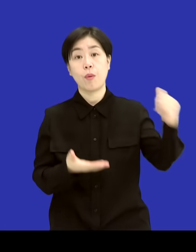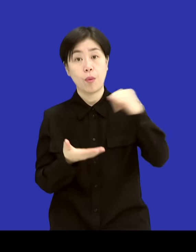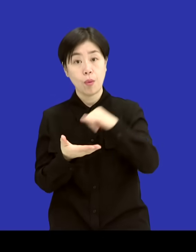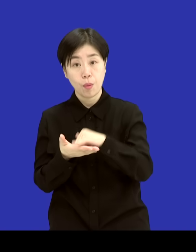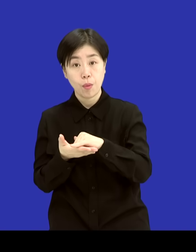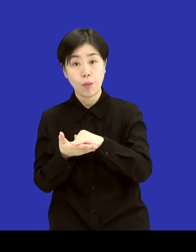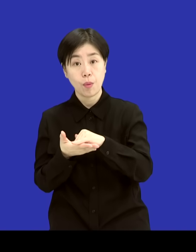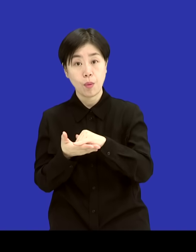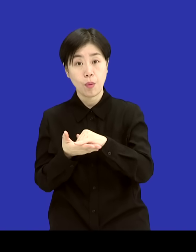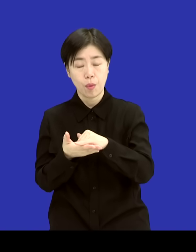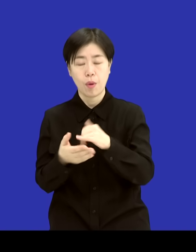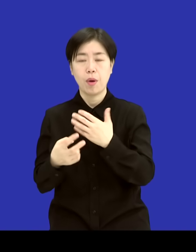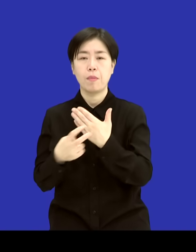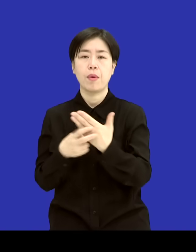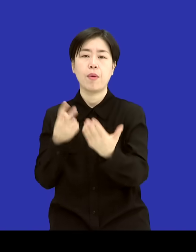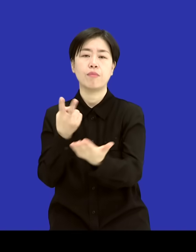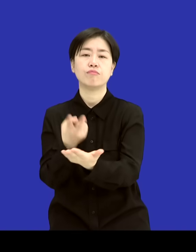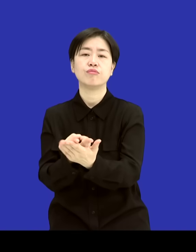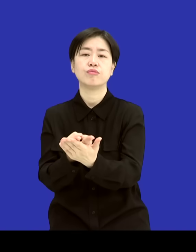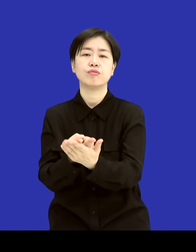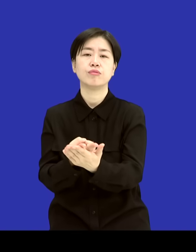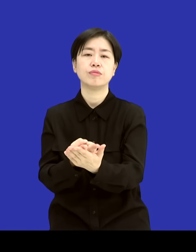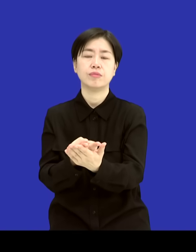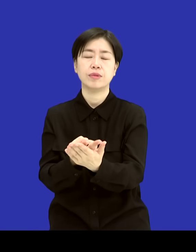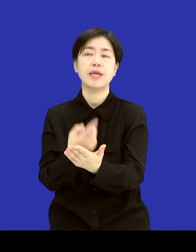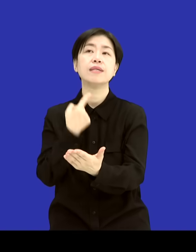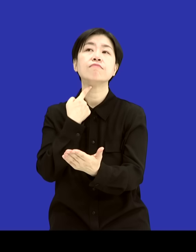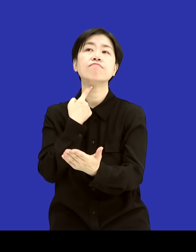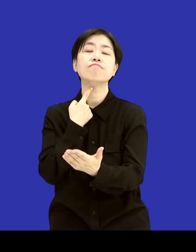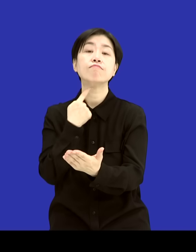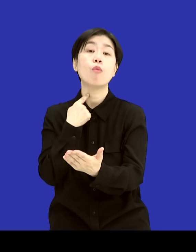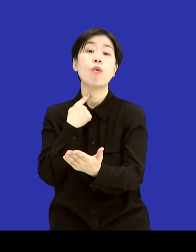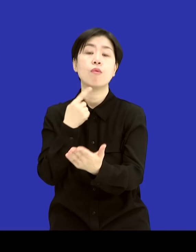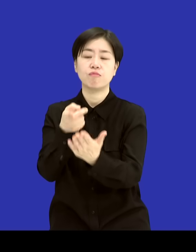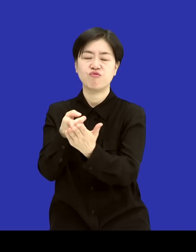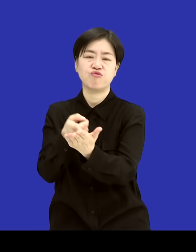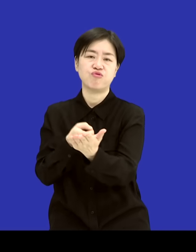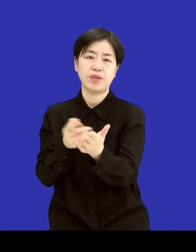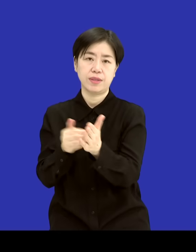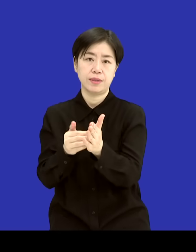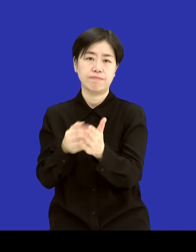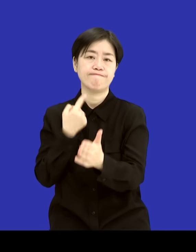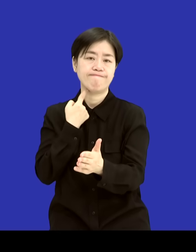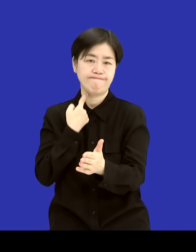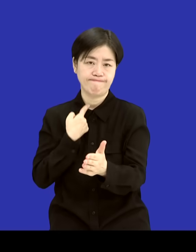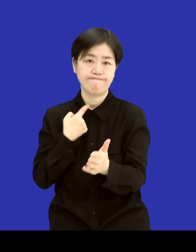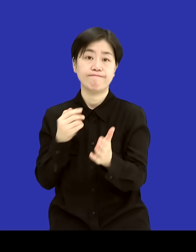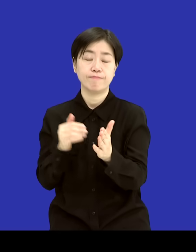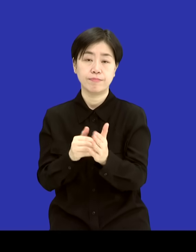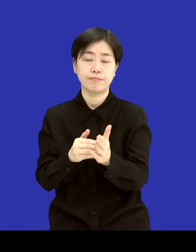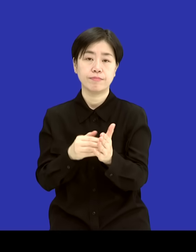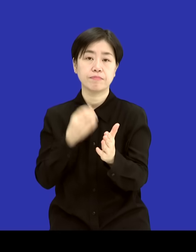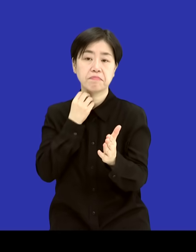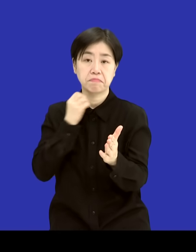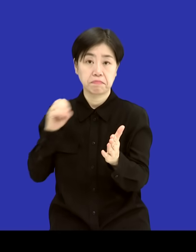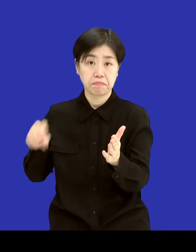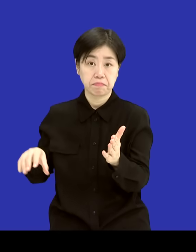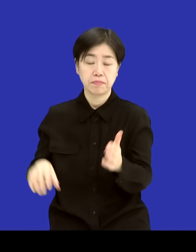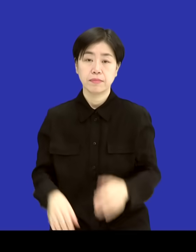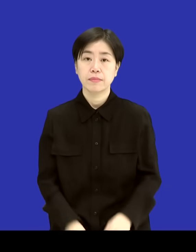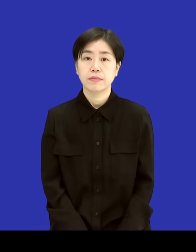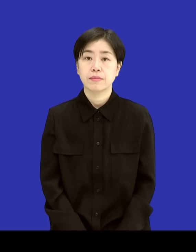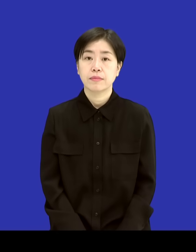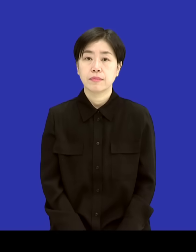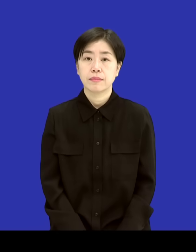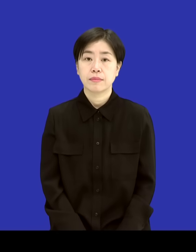이제 레이저로 제거 수술을 이제 받게 됐습니다. 그래서 오. 그때 이제 레이저 제거 수술을